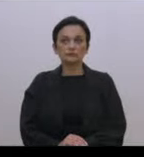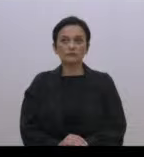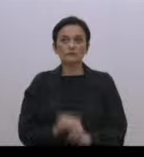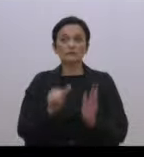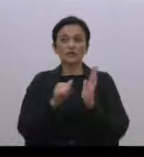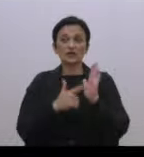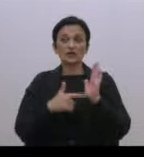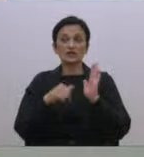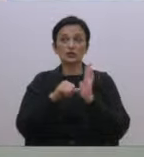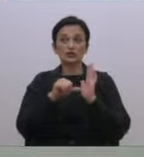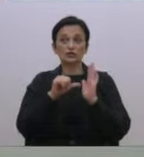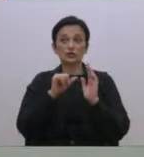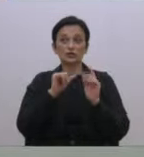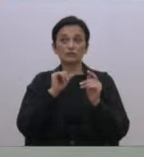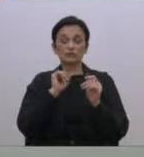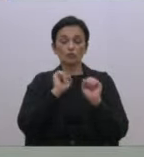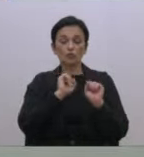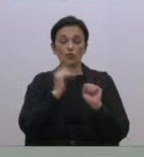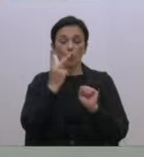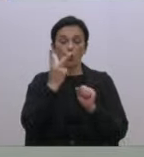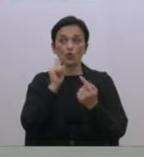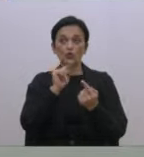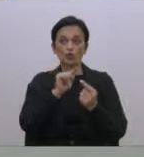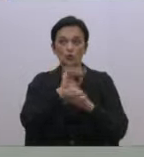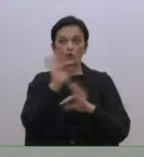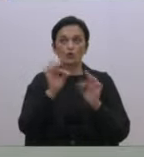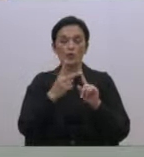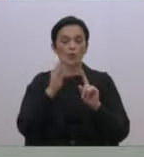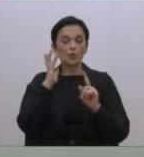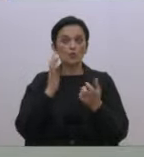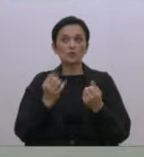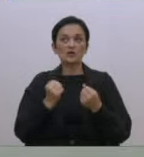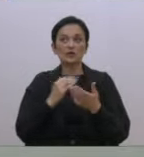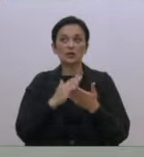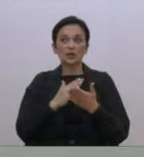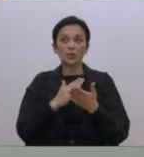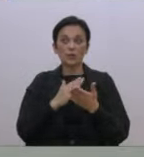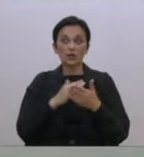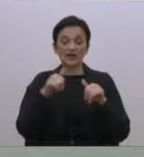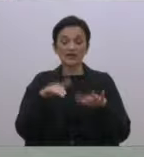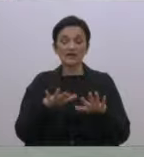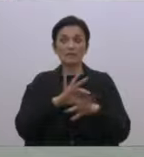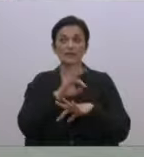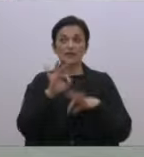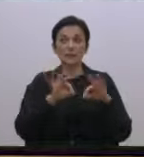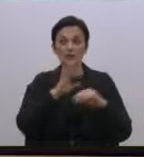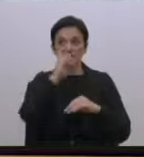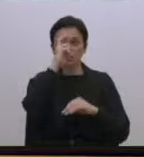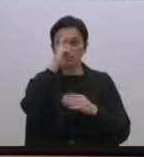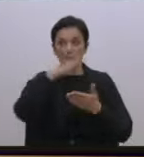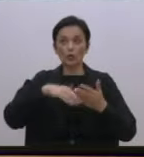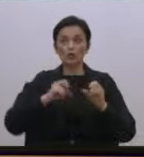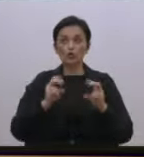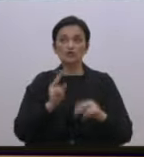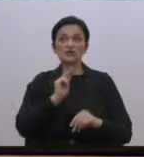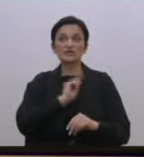სამოცდა თექვსმეტი მომხრე ორი წინააღმდეგი პროექტ მეორე მოსმენით მიღებულა. დადგენილების